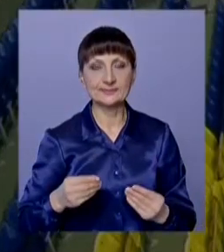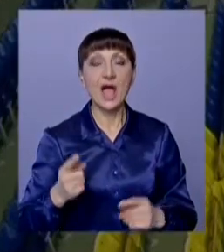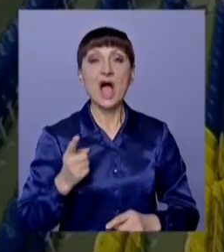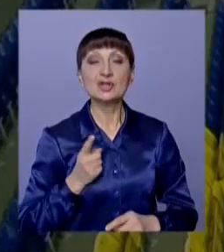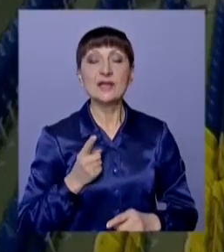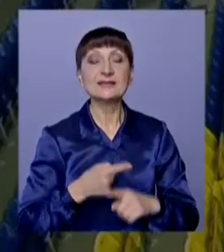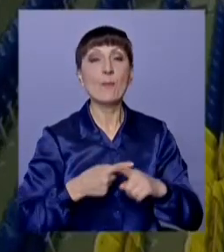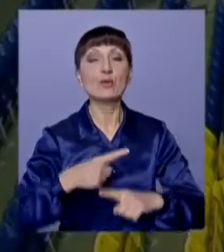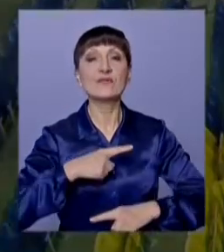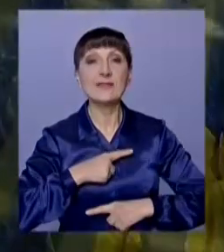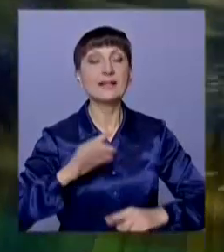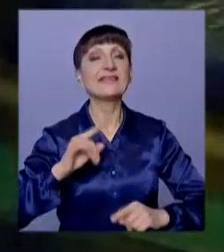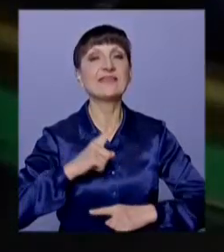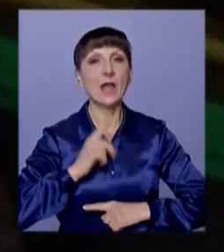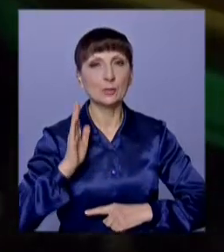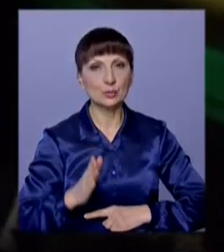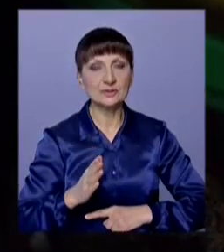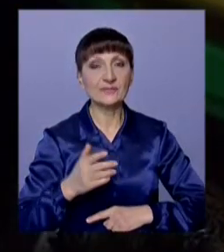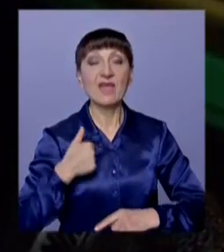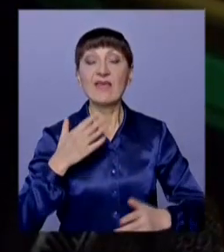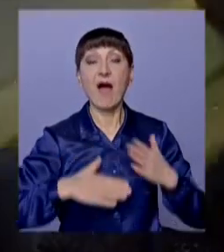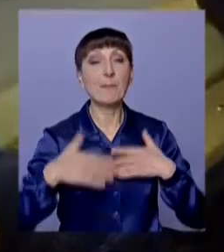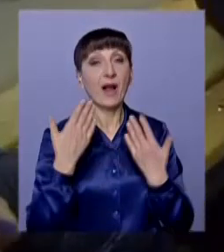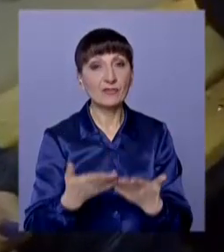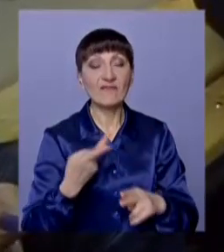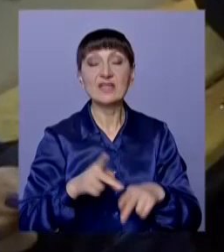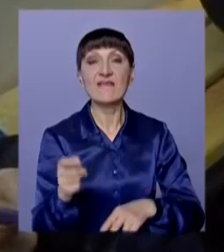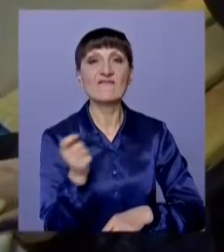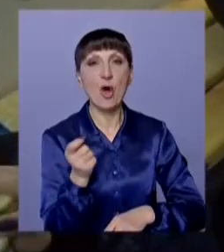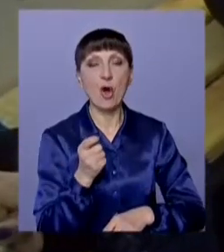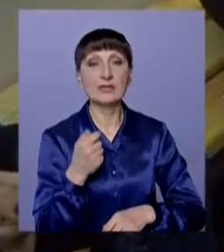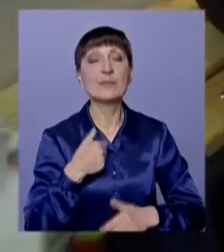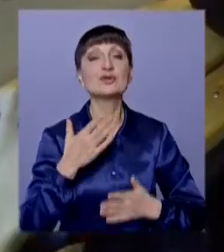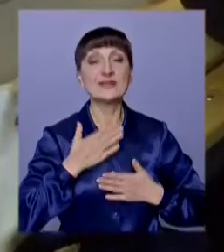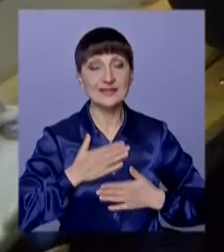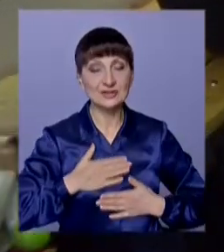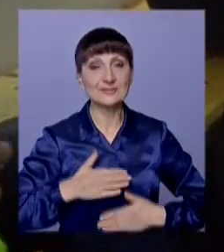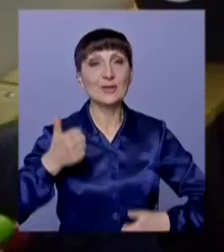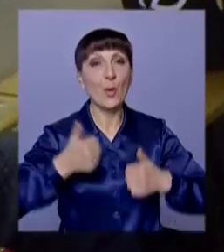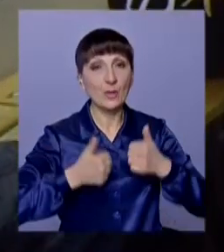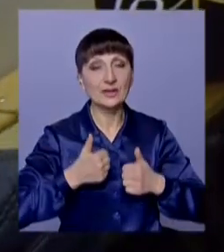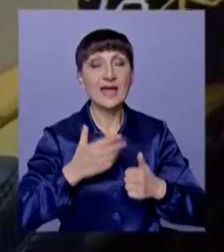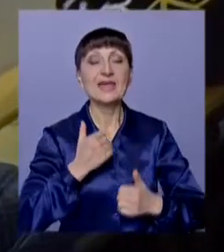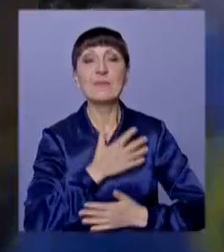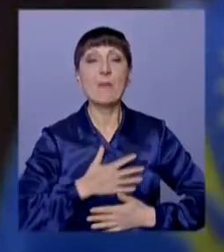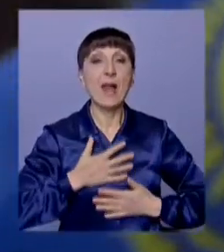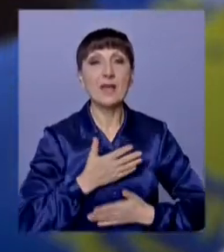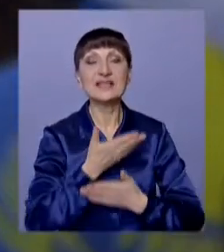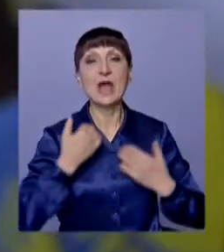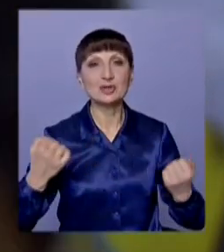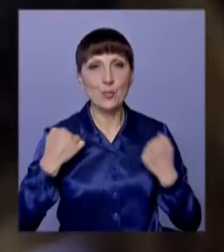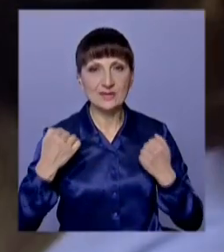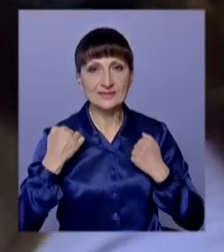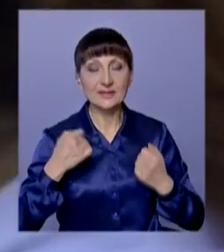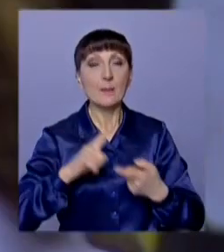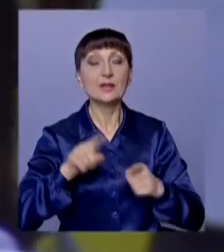Ожидается полуфинал и финал. Я обрадую вас, в эти выходные мы еще насладимся гонками и поболеем за наших. Так,